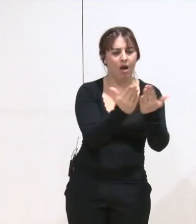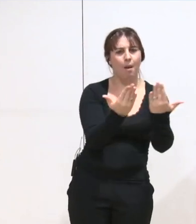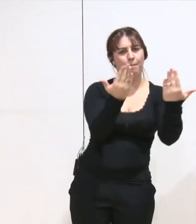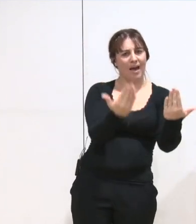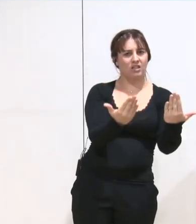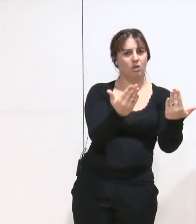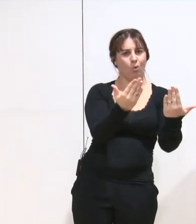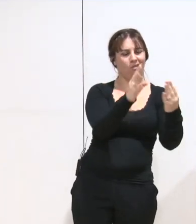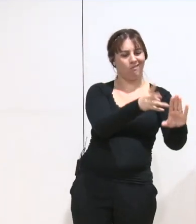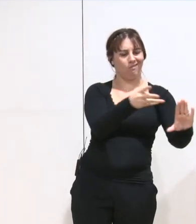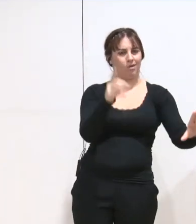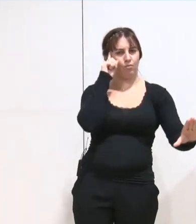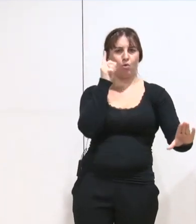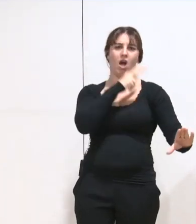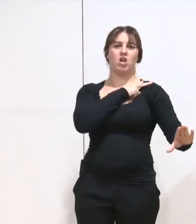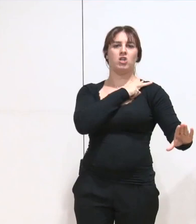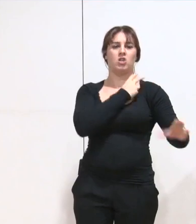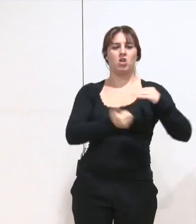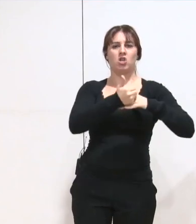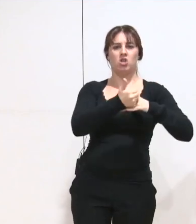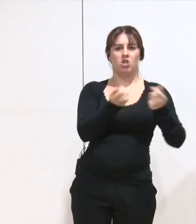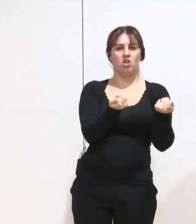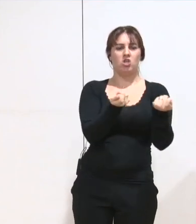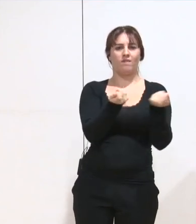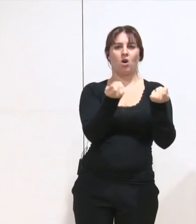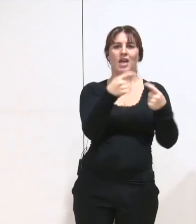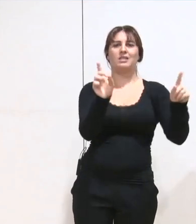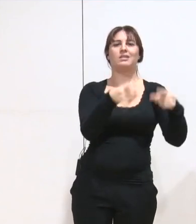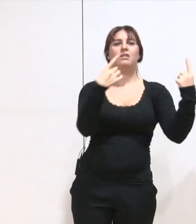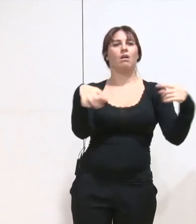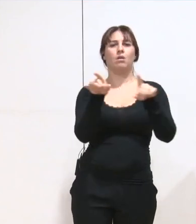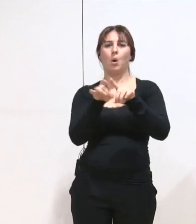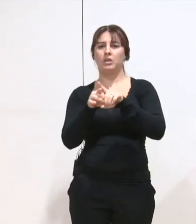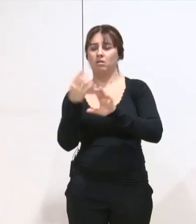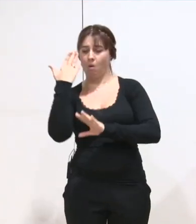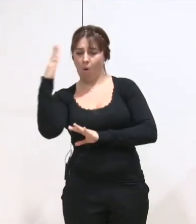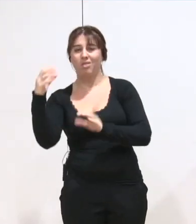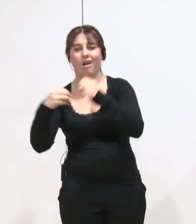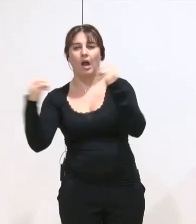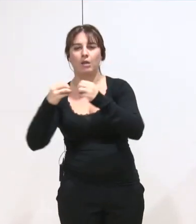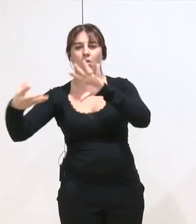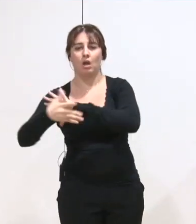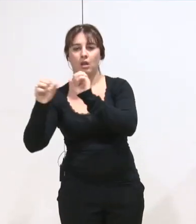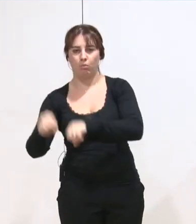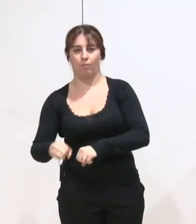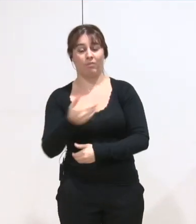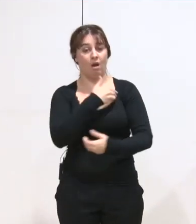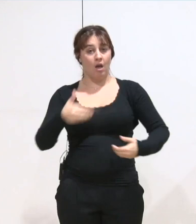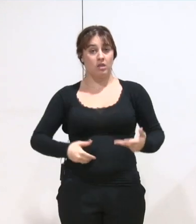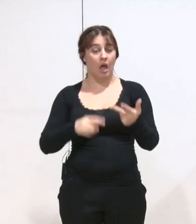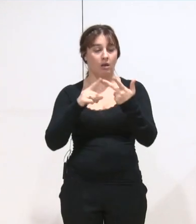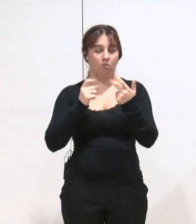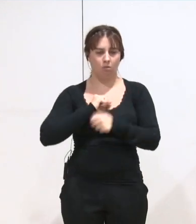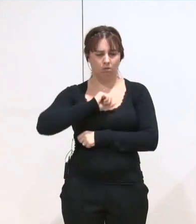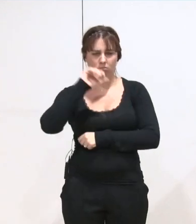les chefs d'orchestre et les présidents d'associations savaient très bien trouver les partitions gratuitement sur Internet. Et puis le dernier point qui me surprend un tout petit